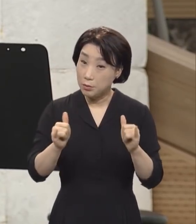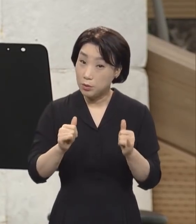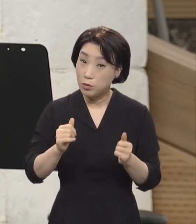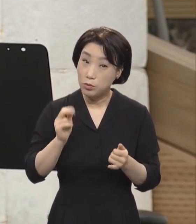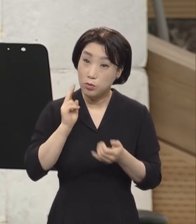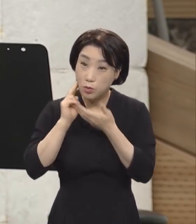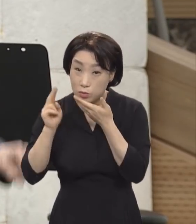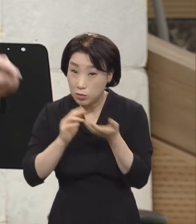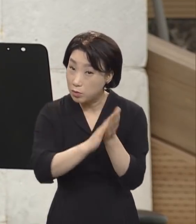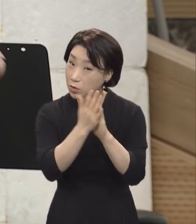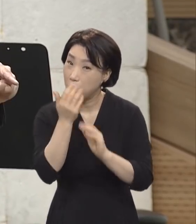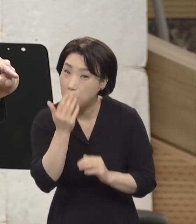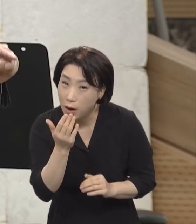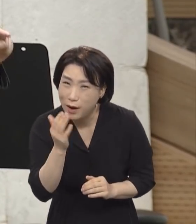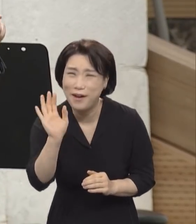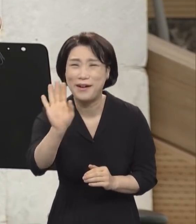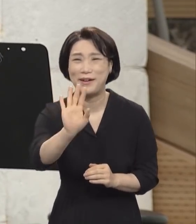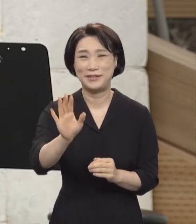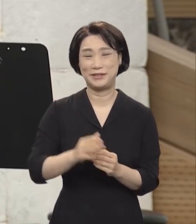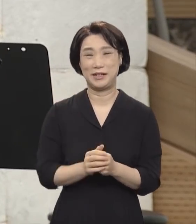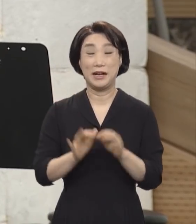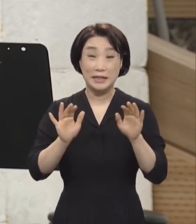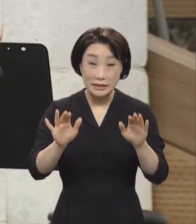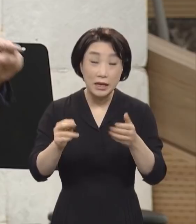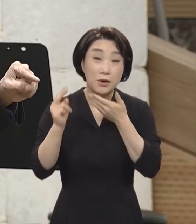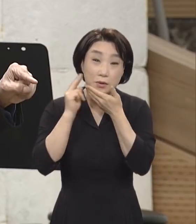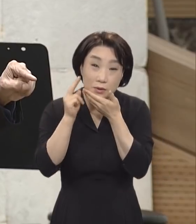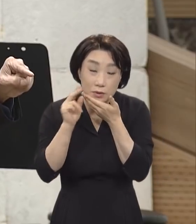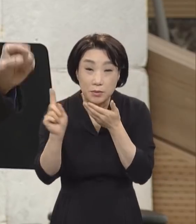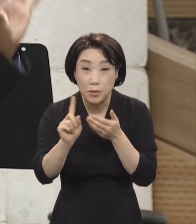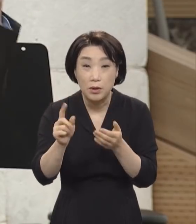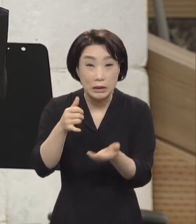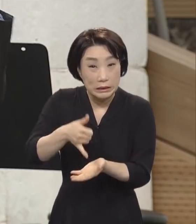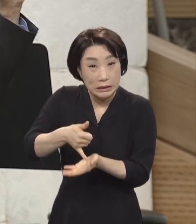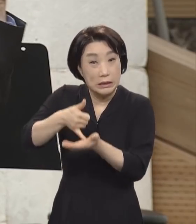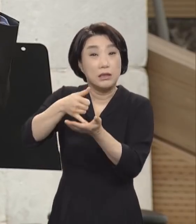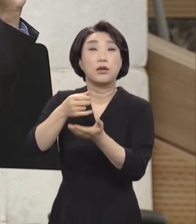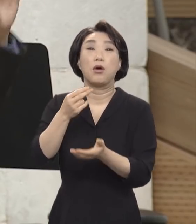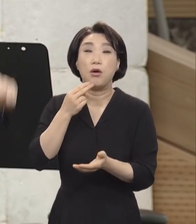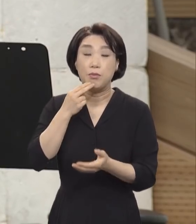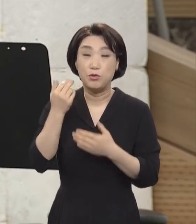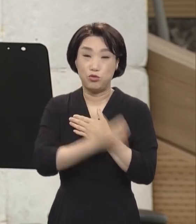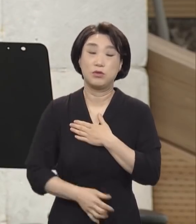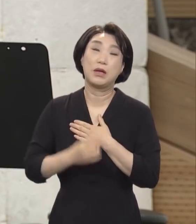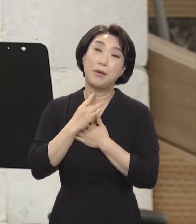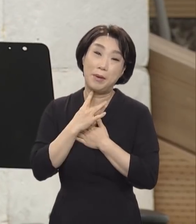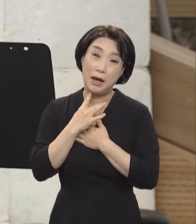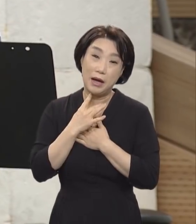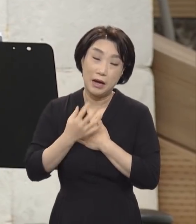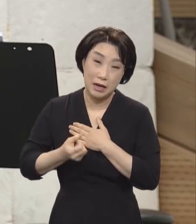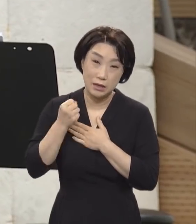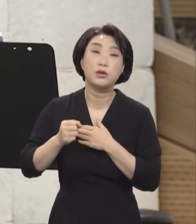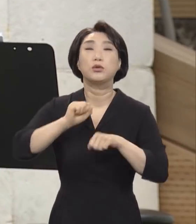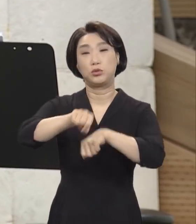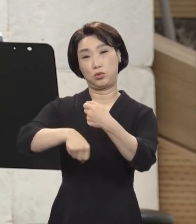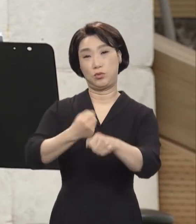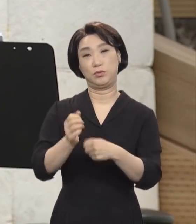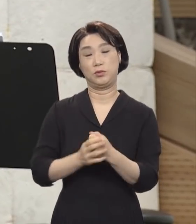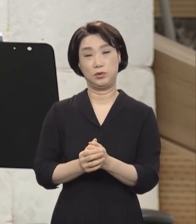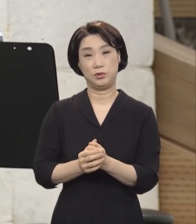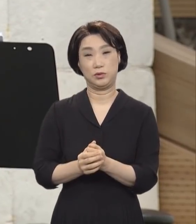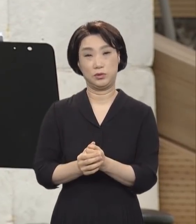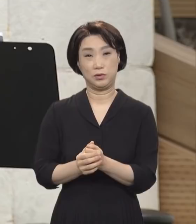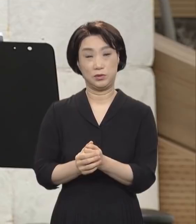원숭이는 인격이 없는 육체만 가진 동물적 존재